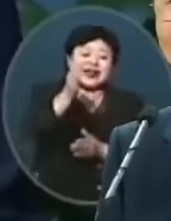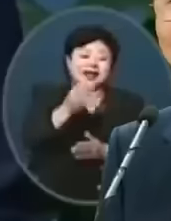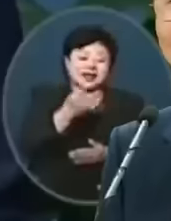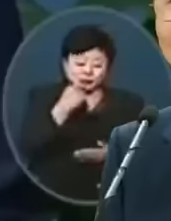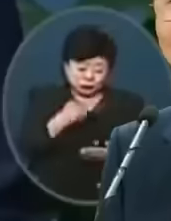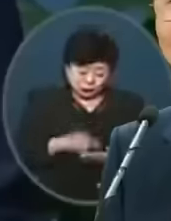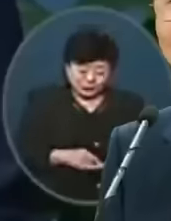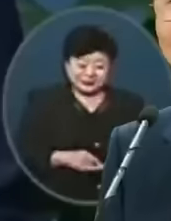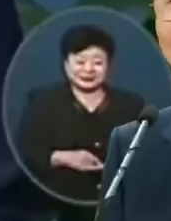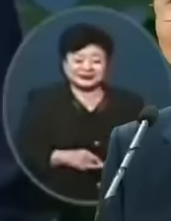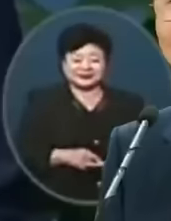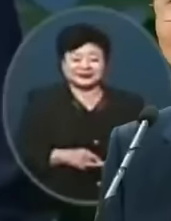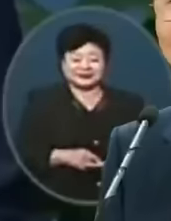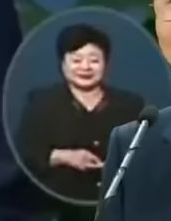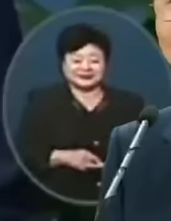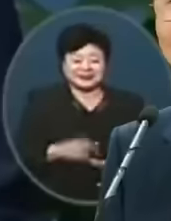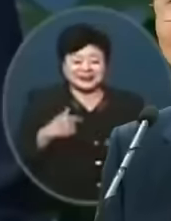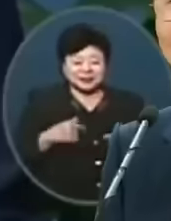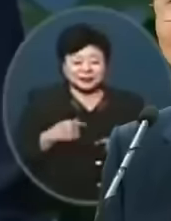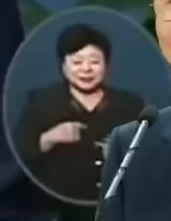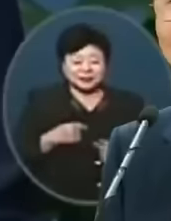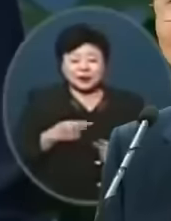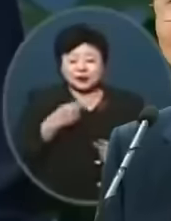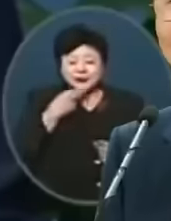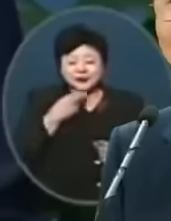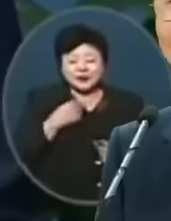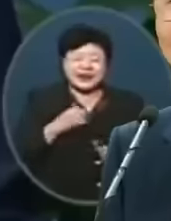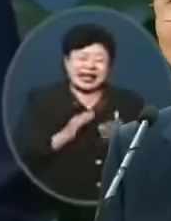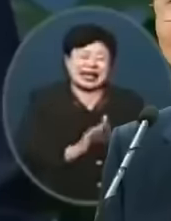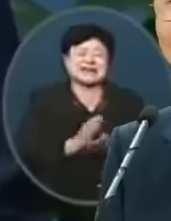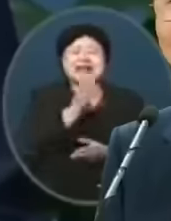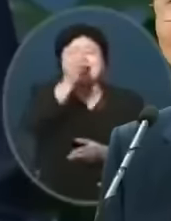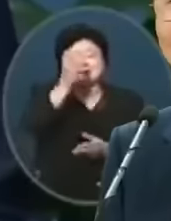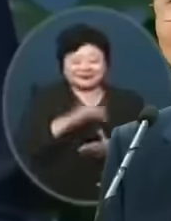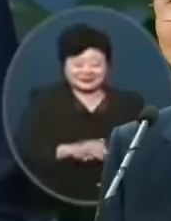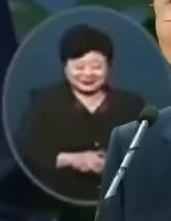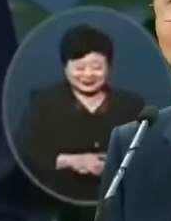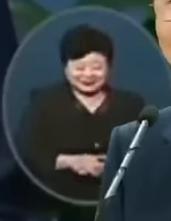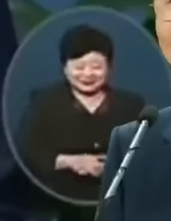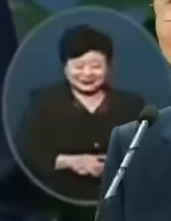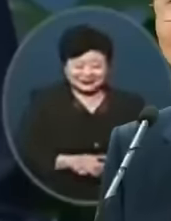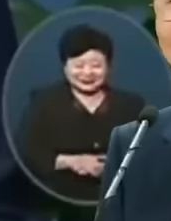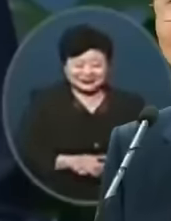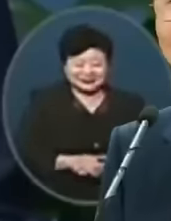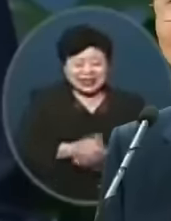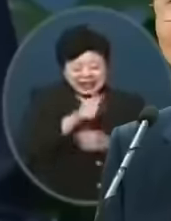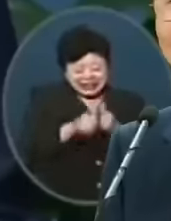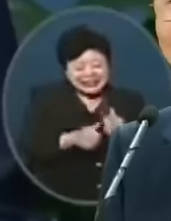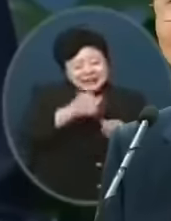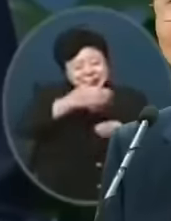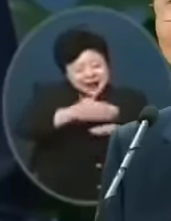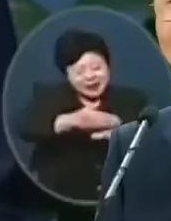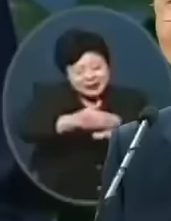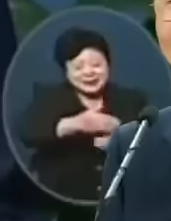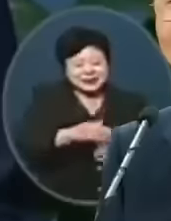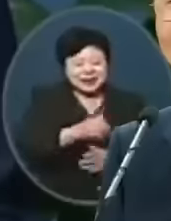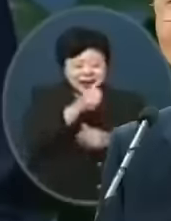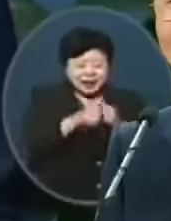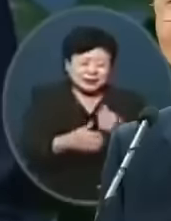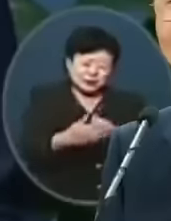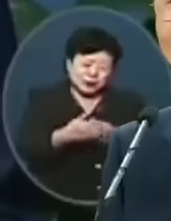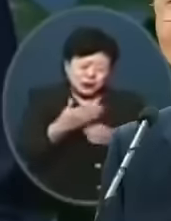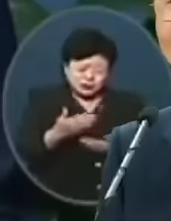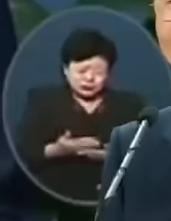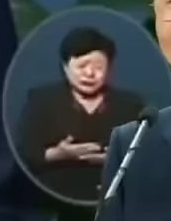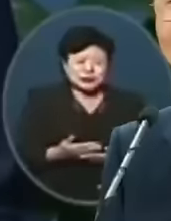쉽지 않습니까? 기쁘지 않은 것이도 할렐루야. 좋습니다. 기쁩니다. 하나님 감사합니다. 하나님이